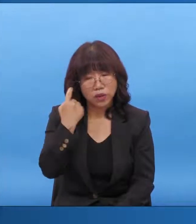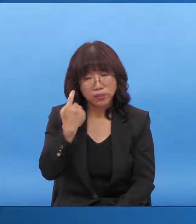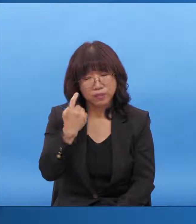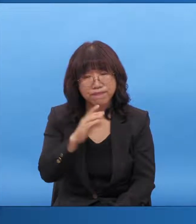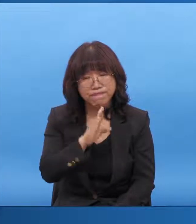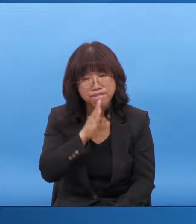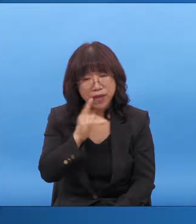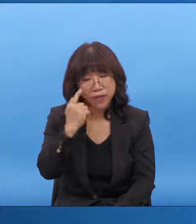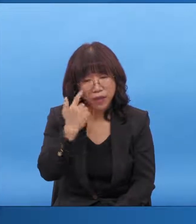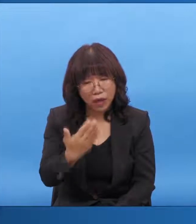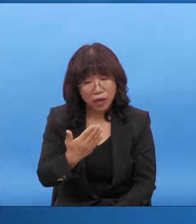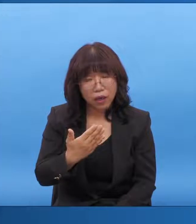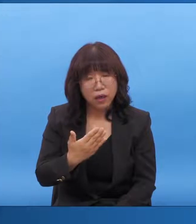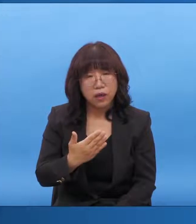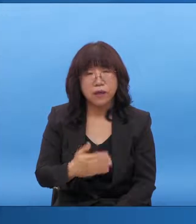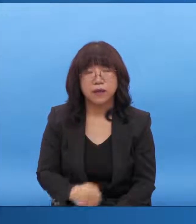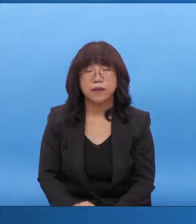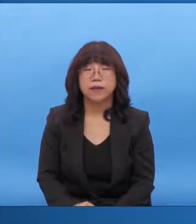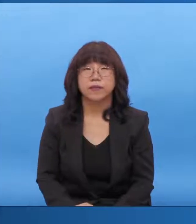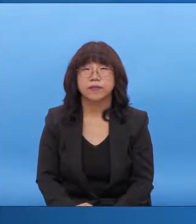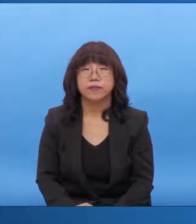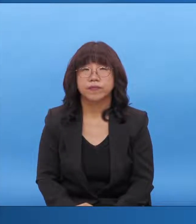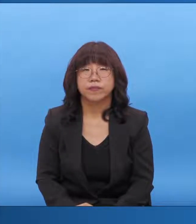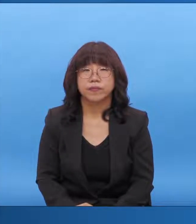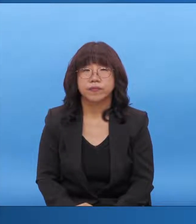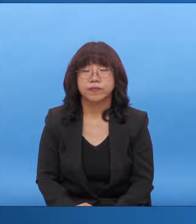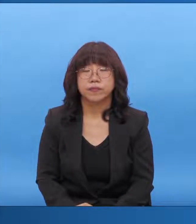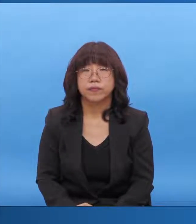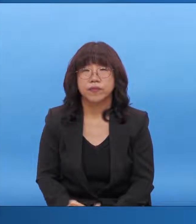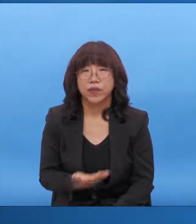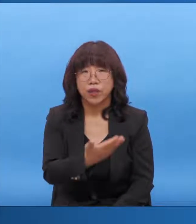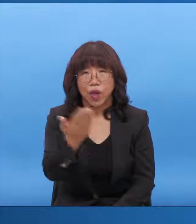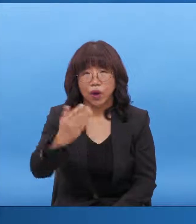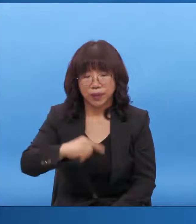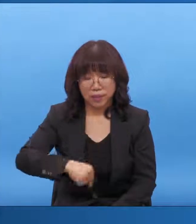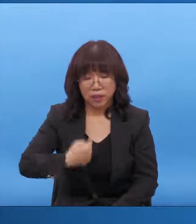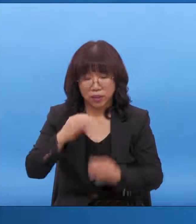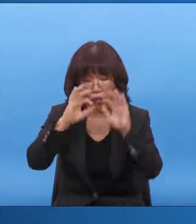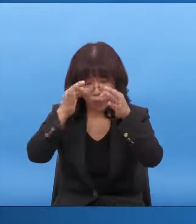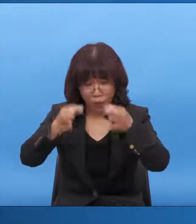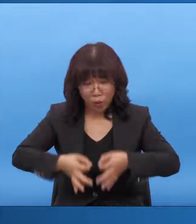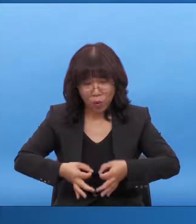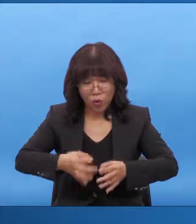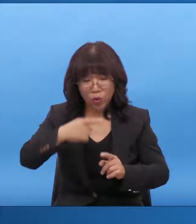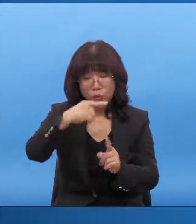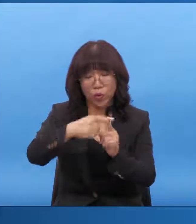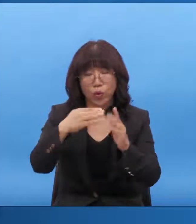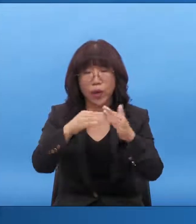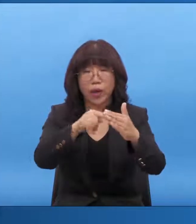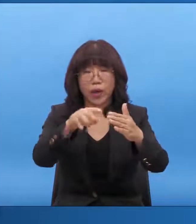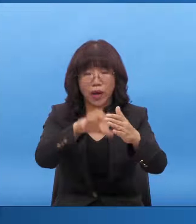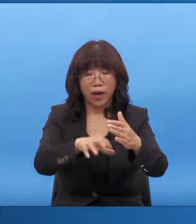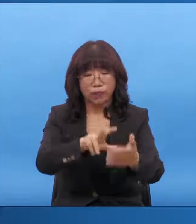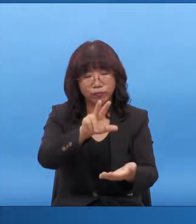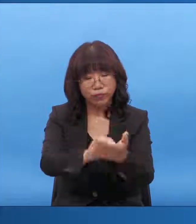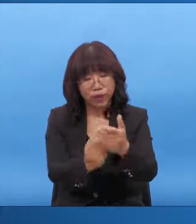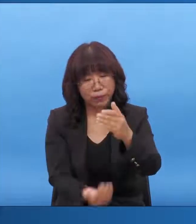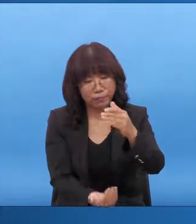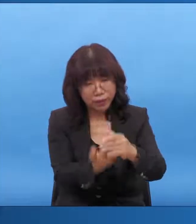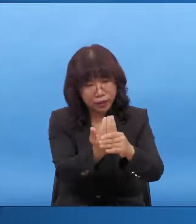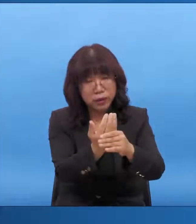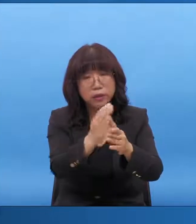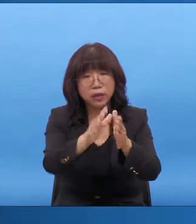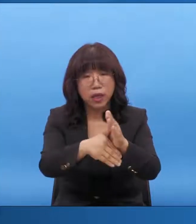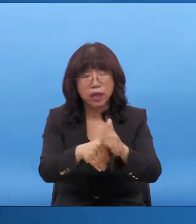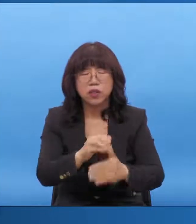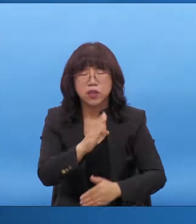is this gospel truly the gospel? Is it right for 그리고 me? 어떻게 생각이 됩니까? 교회 안에 이렇게 문제가 발생하잖아요. 진짜 복음의